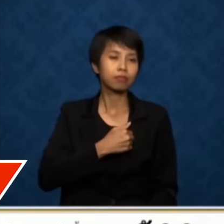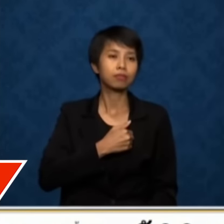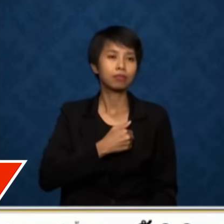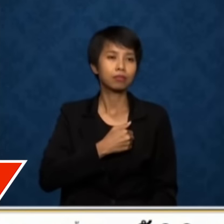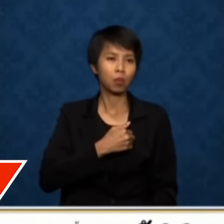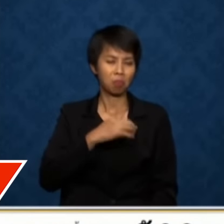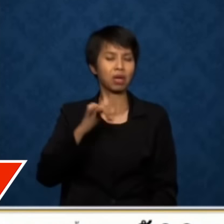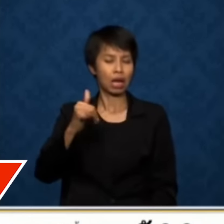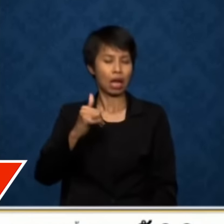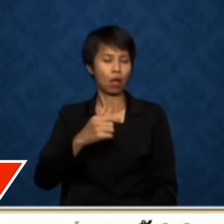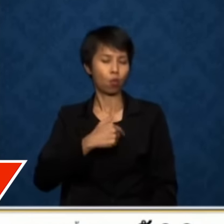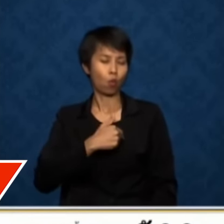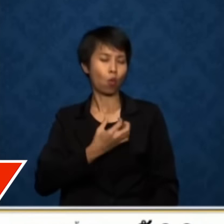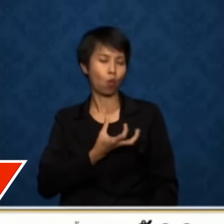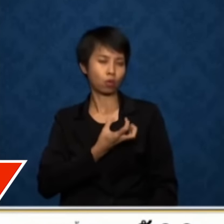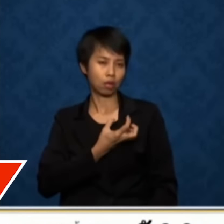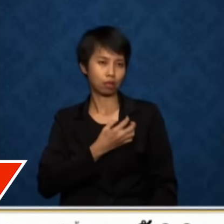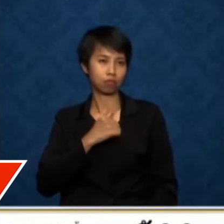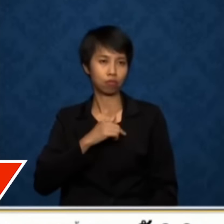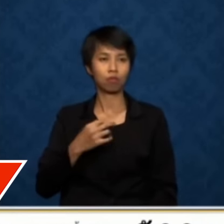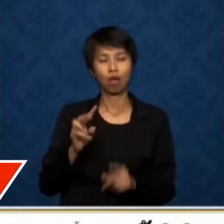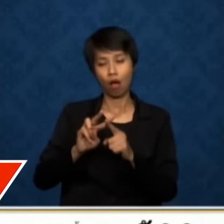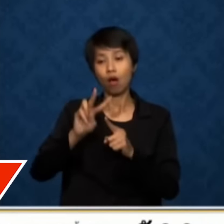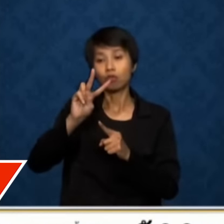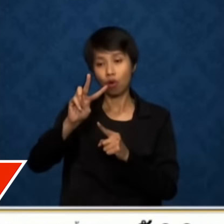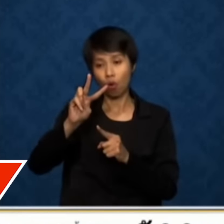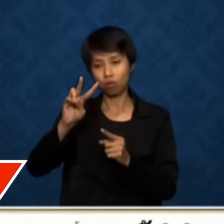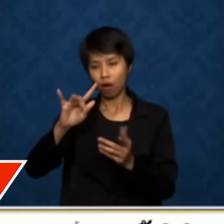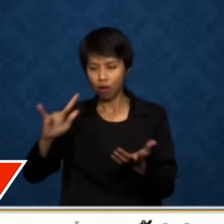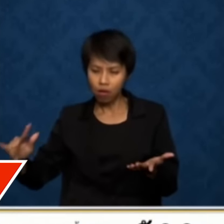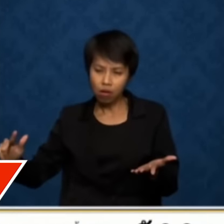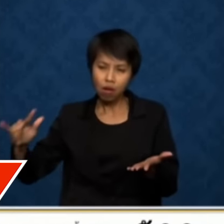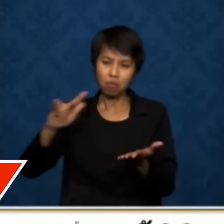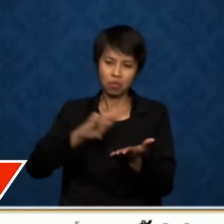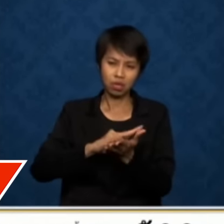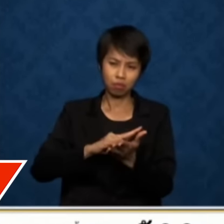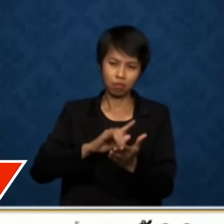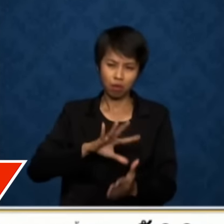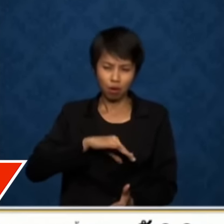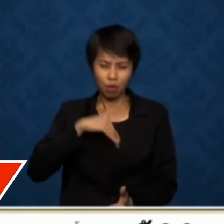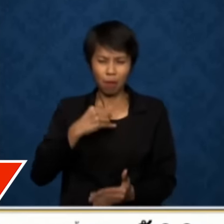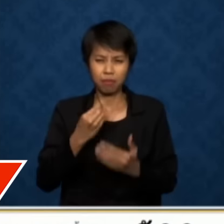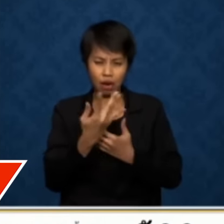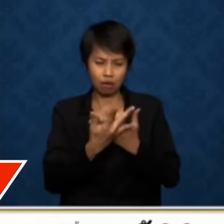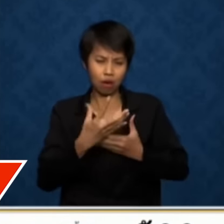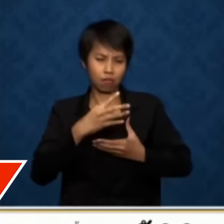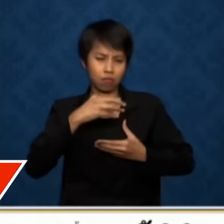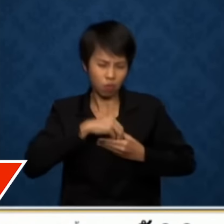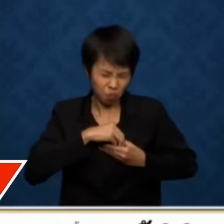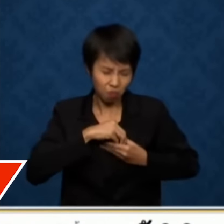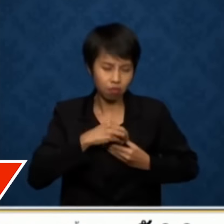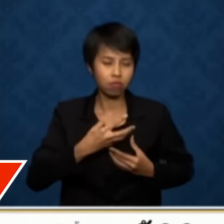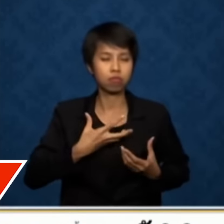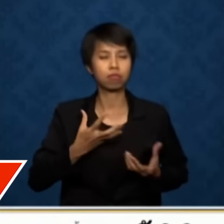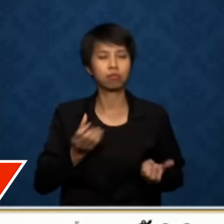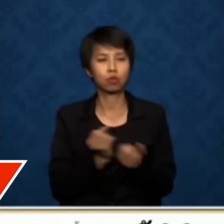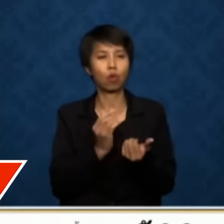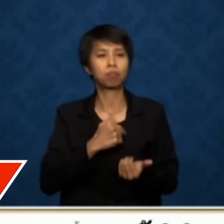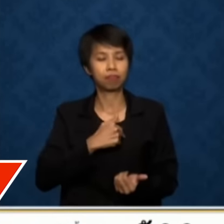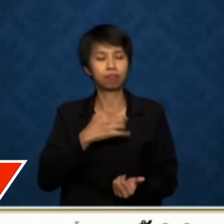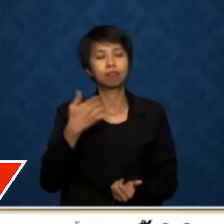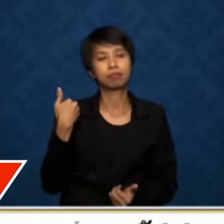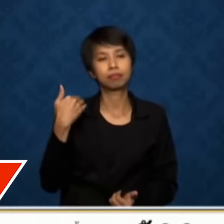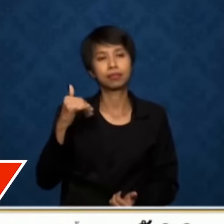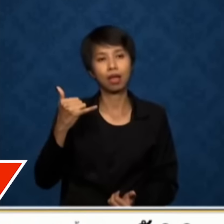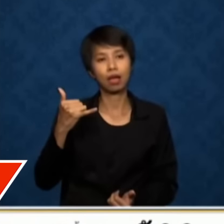ไปได้อันที่สองโหนั่งเครื่องบินมานานจากต่างประเทศลุกขึ้นมีลิ่มเลือดอุดตันไปอุดปอดเจ็บแน่นหน้าอกได้เหมือนกันหรืออยู่ๆบังเ